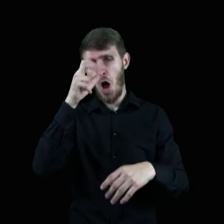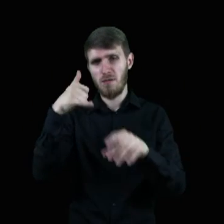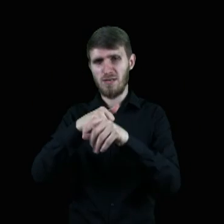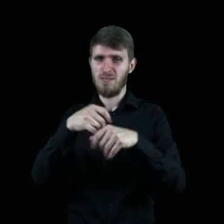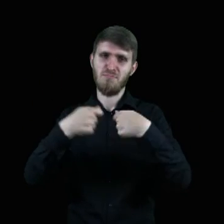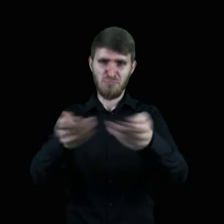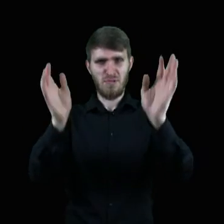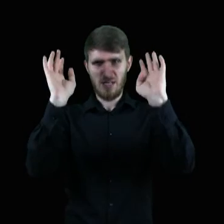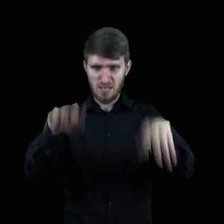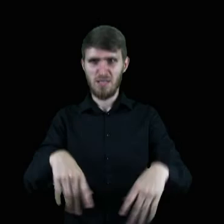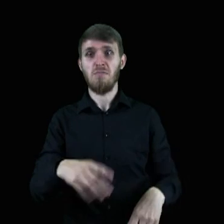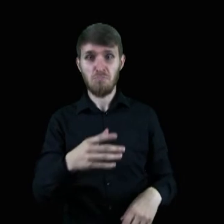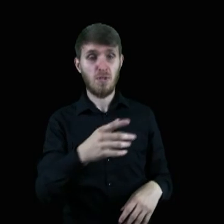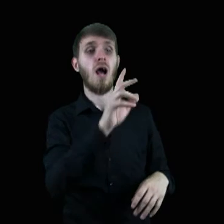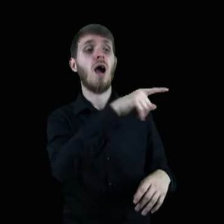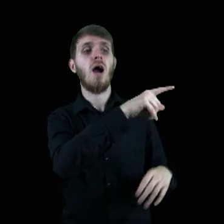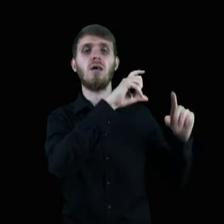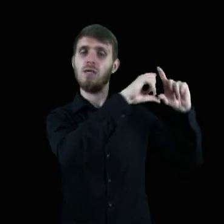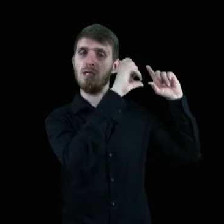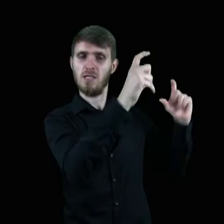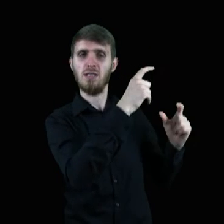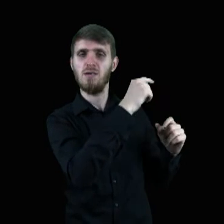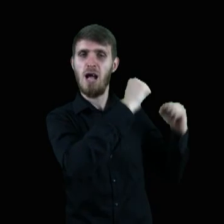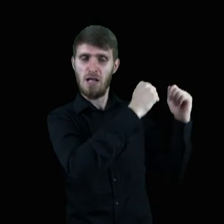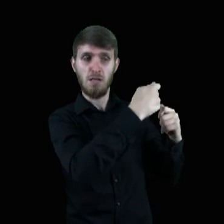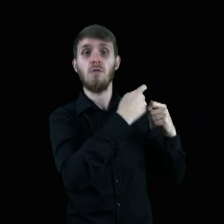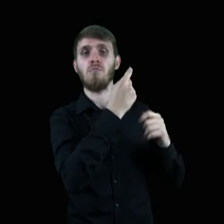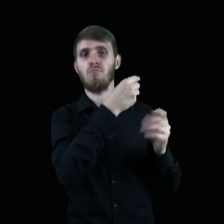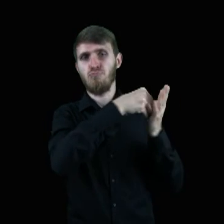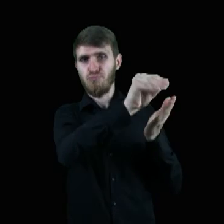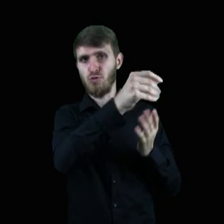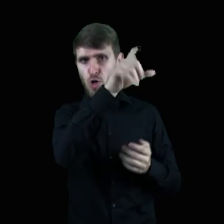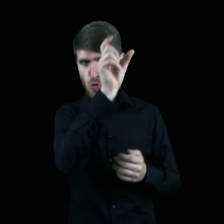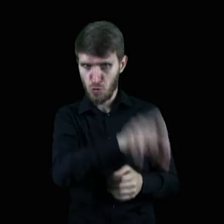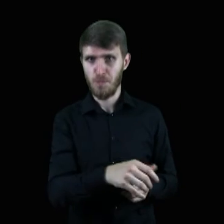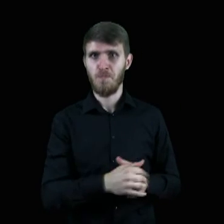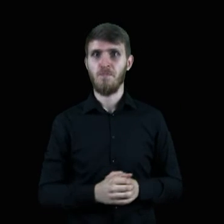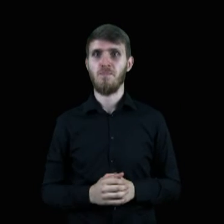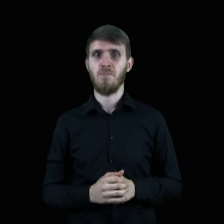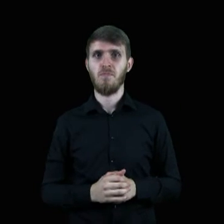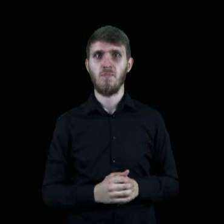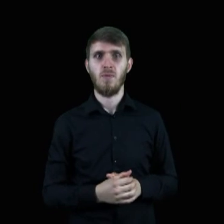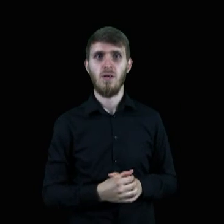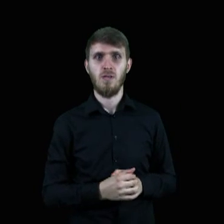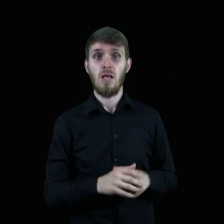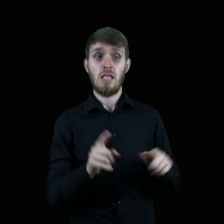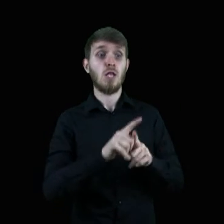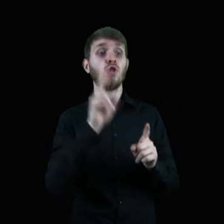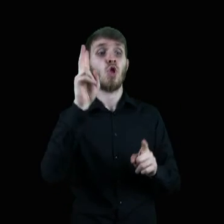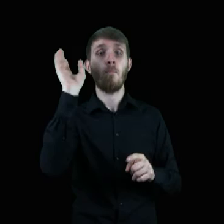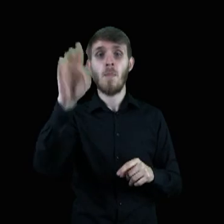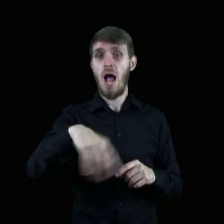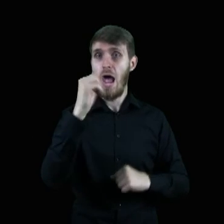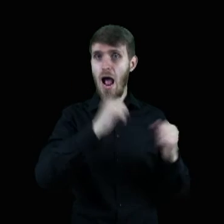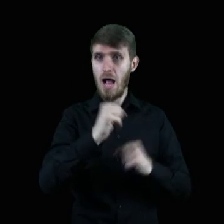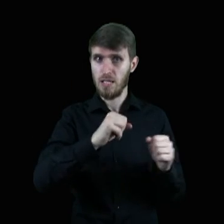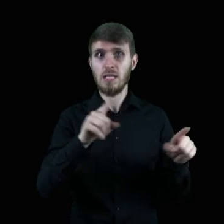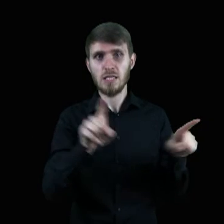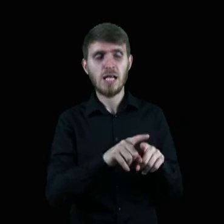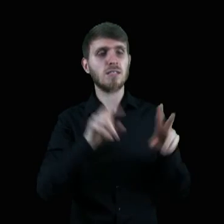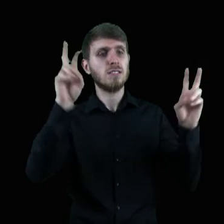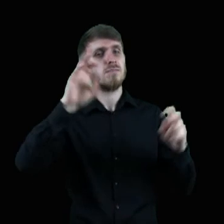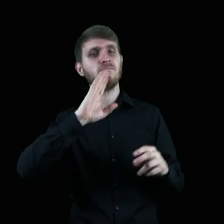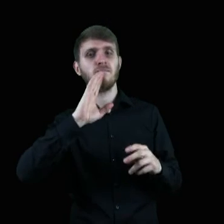powodu. No i w zamian dostaje ekwiwalent, czyli cenę akcji, czyli w tym wypadku 100 zł. W ramach posiadania akcji